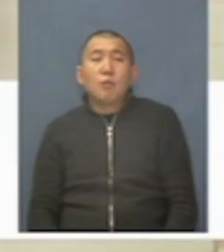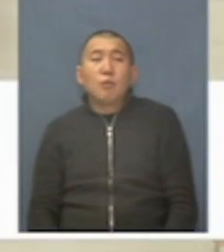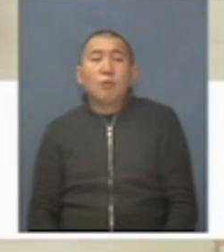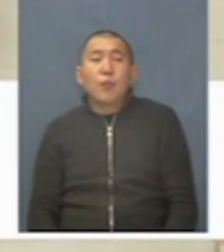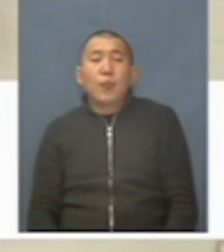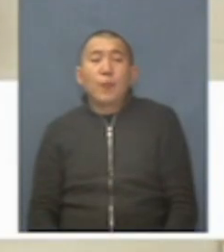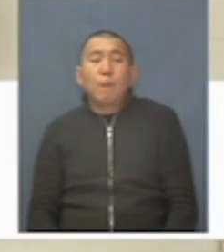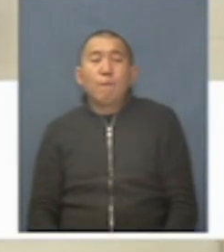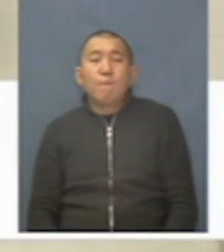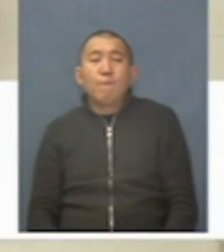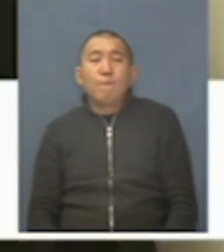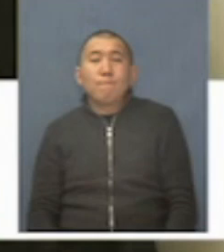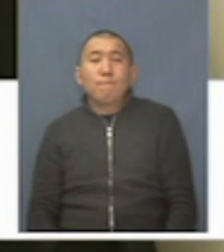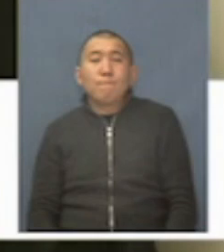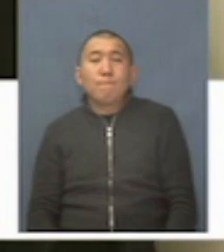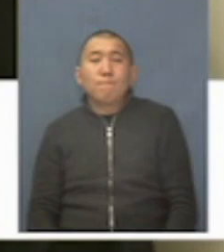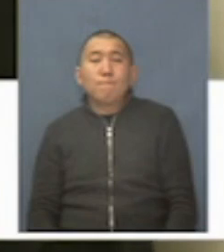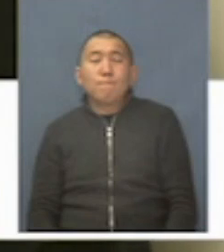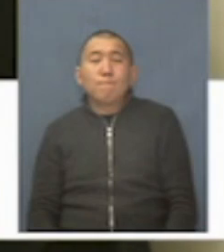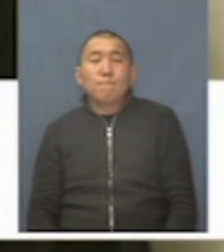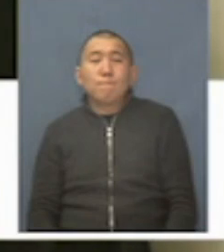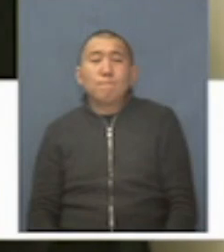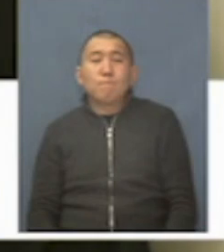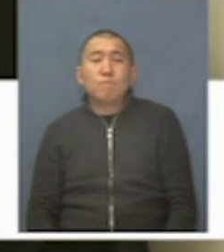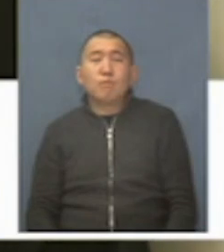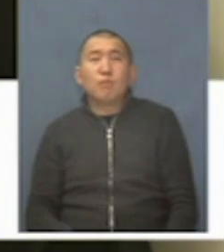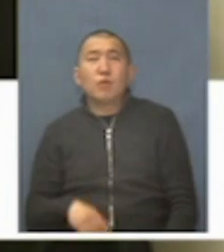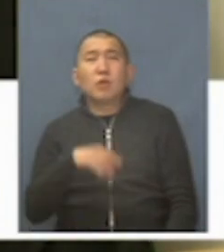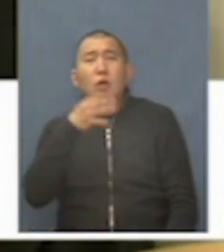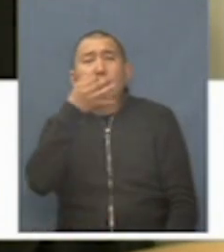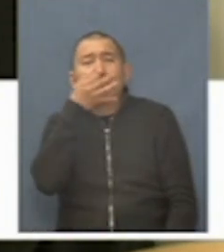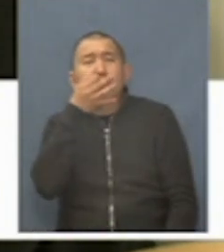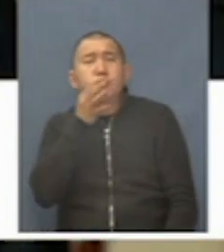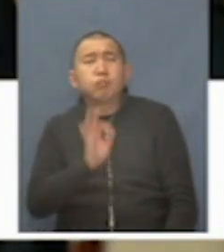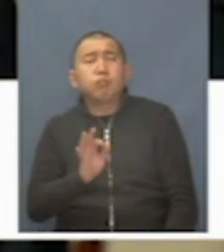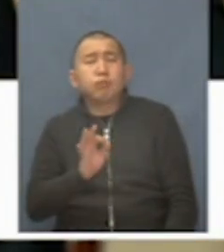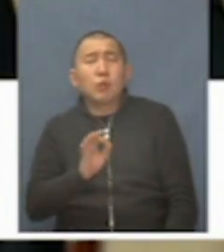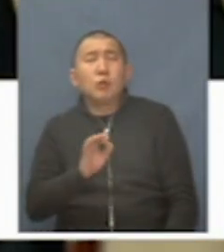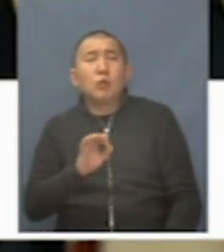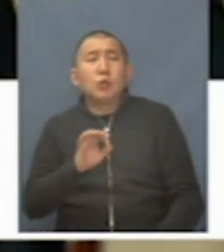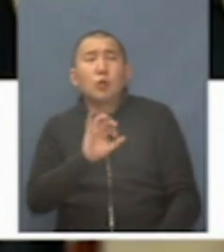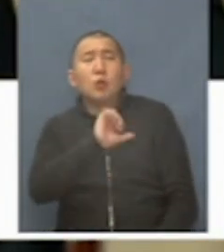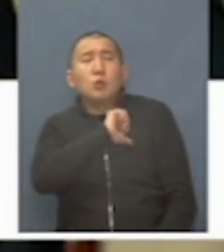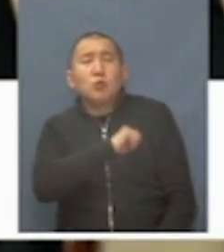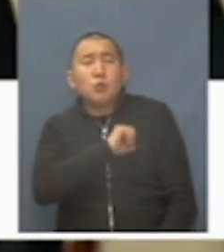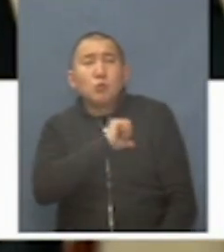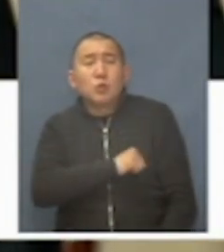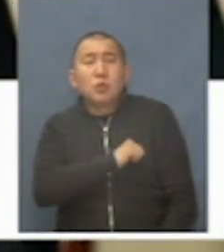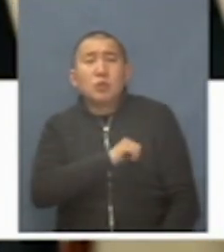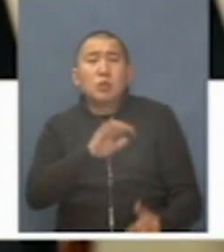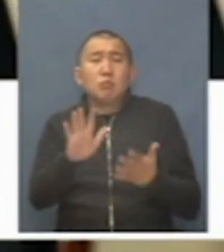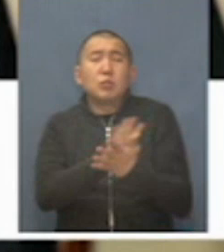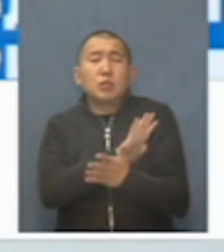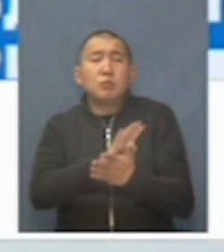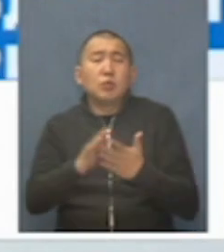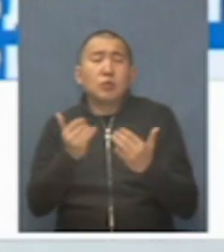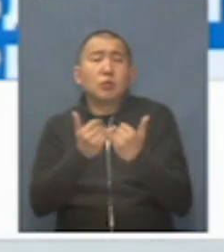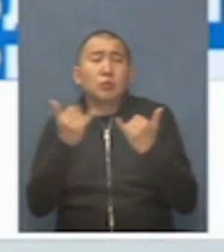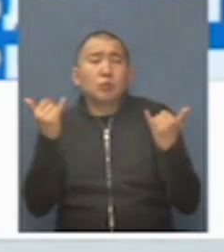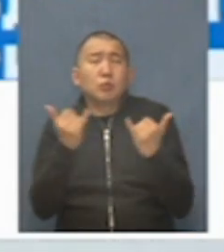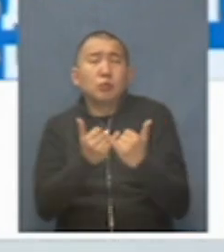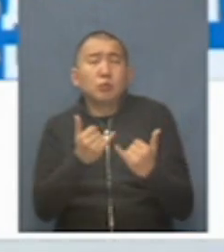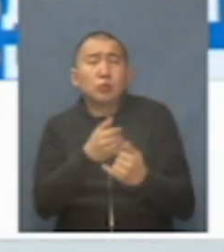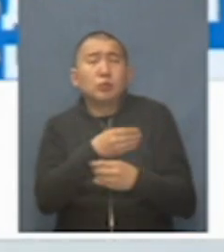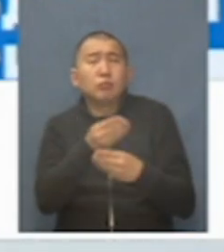Акция аясында өңір тұрғындарына жоғары білікті заңгерлер, тәжірибелі адвокаттар және мемлекеттік органдар өкілдері тегін көмек көрсетті. Біздің